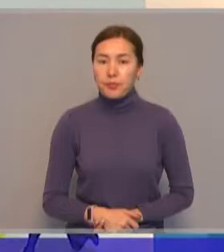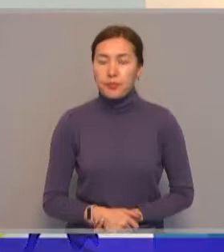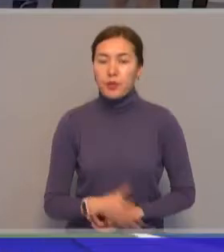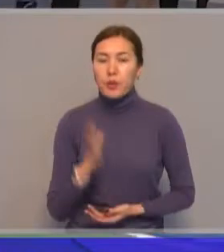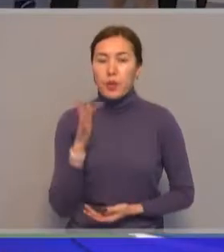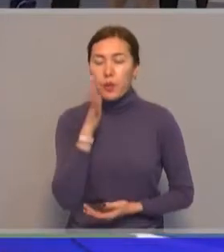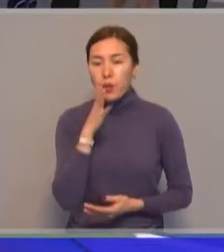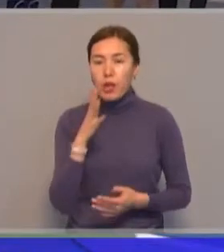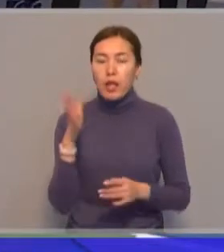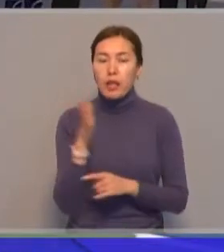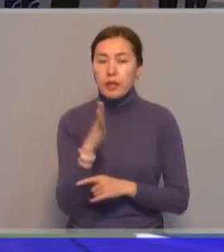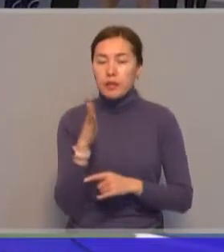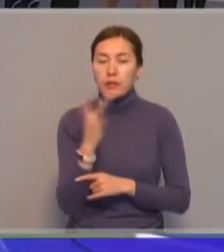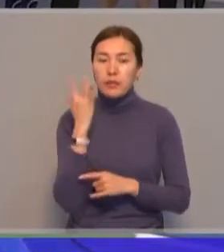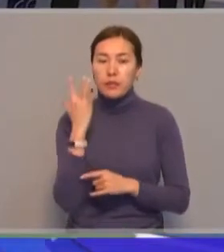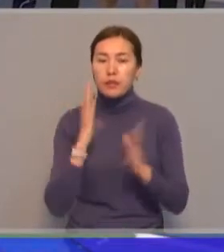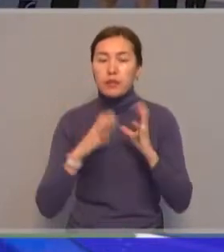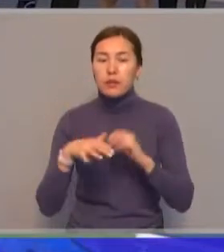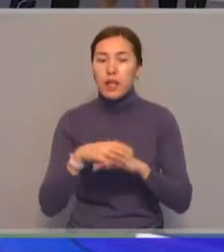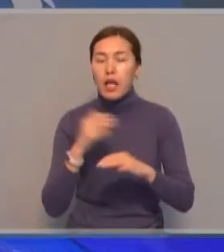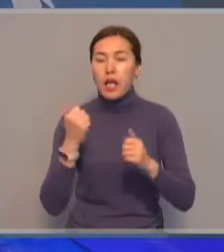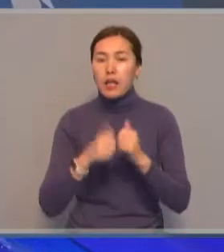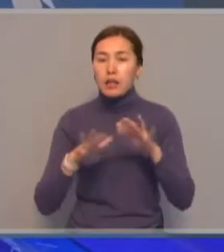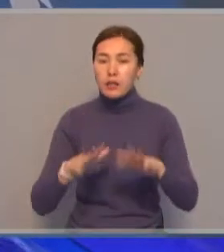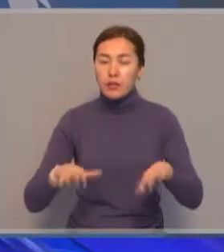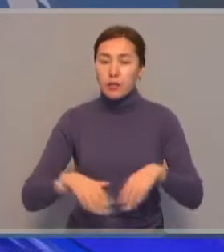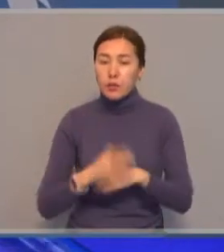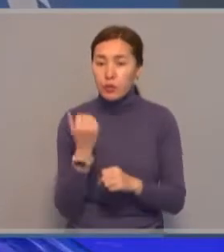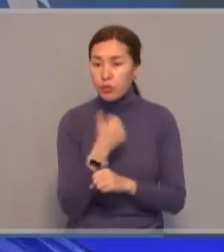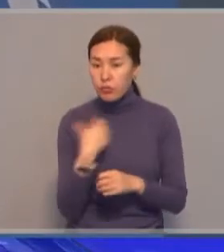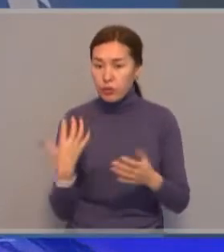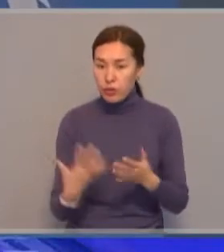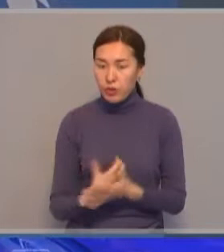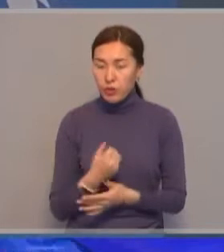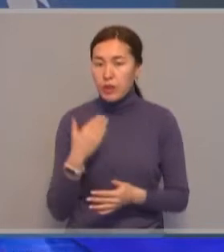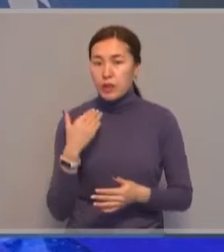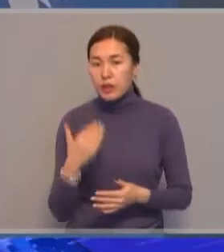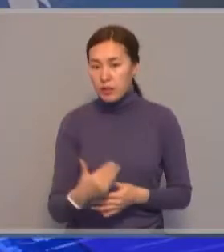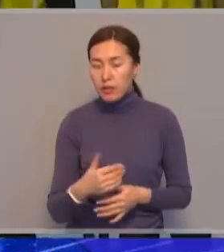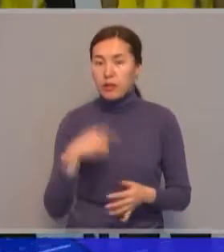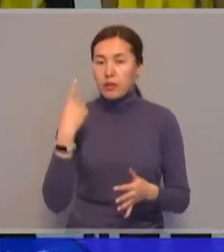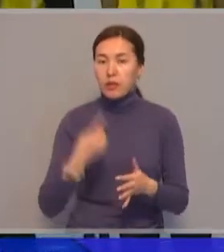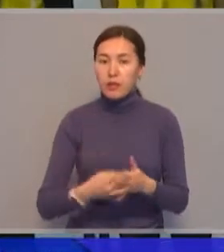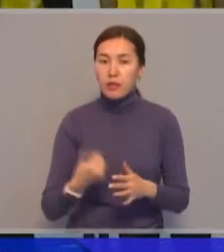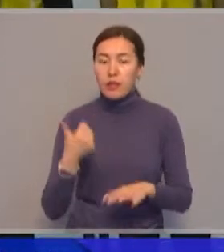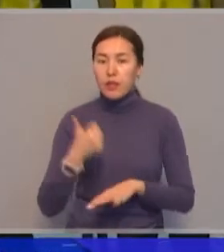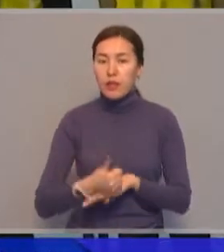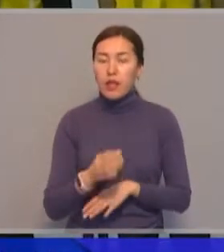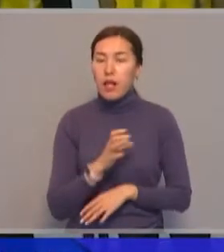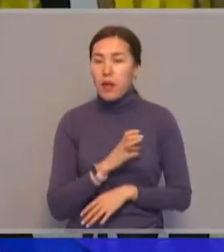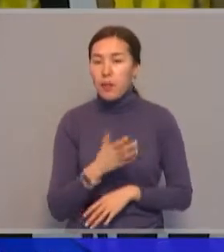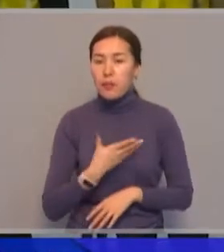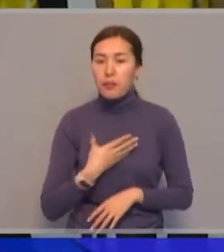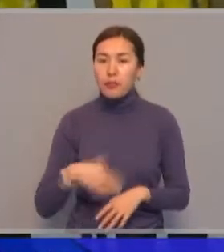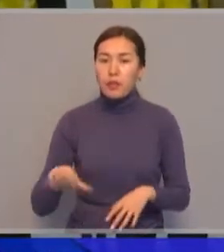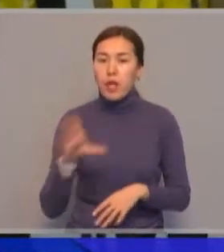Алдағы уақыттарда туымызды әрдайым әлемнің барлық нүктелерінде жаңа жеңістермен желбіретіп, сіздерге аманат етер ең басты байлығымыз,